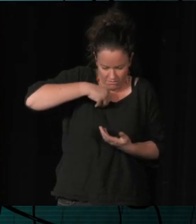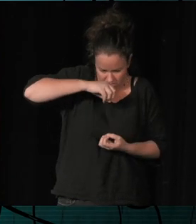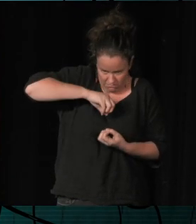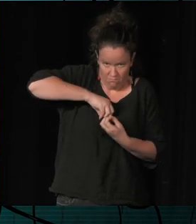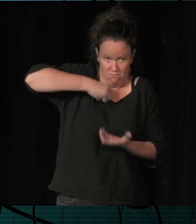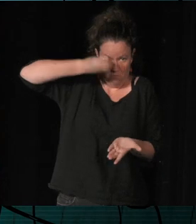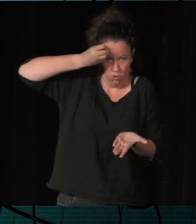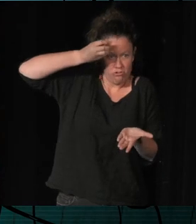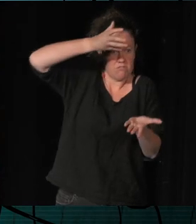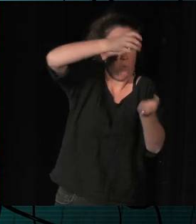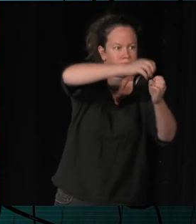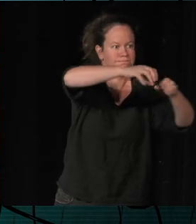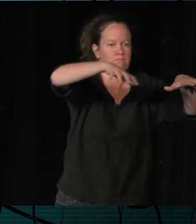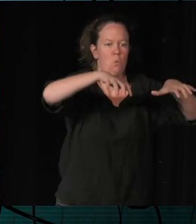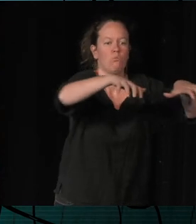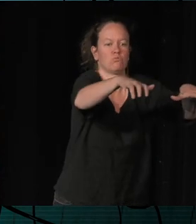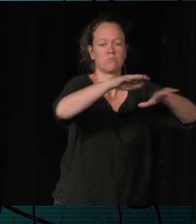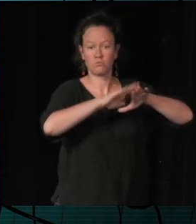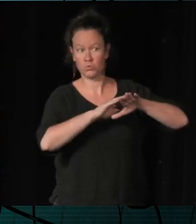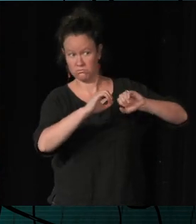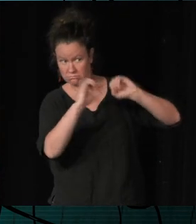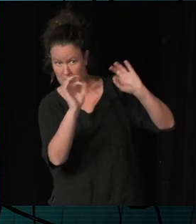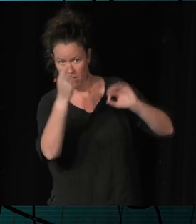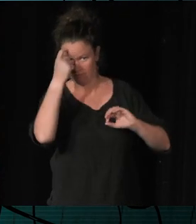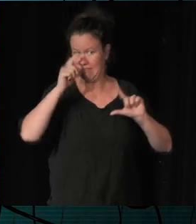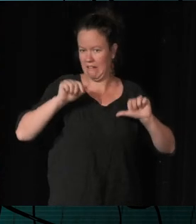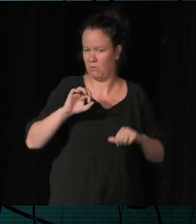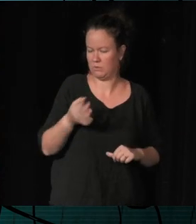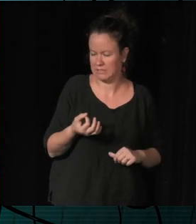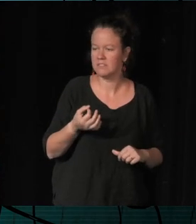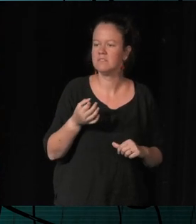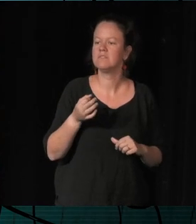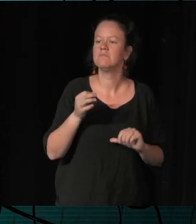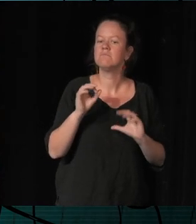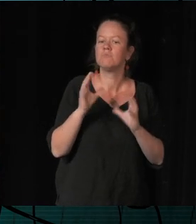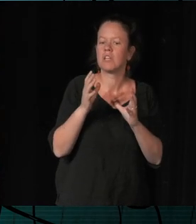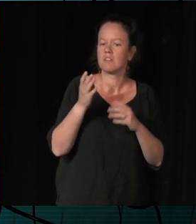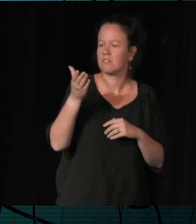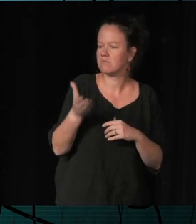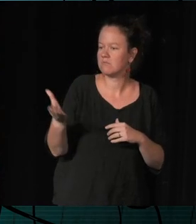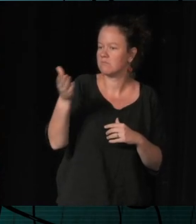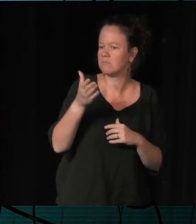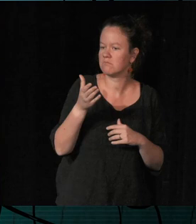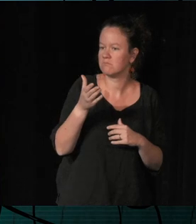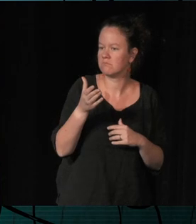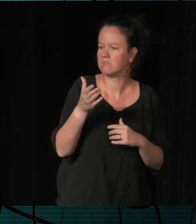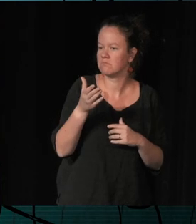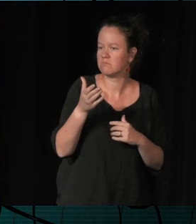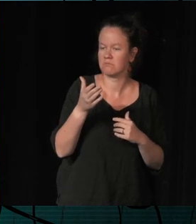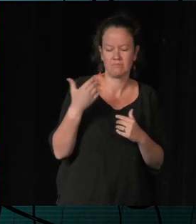tôt dans ta vie, le public présent, dans un contexte de prise de parole, aurait pu être assimilé à un